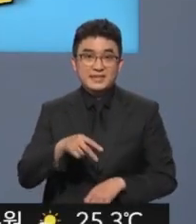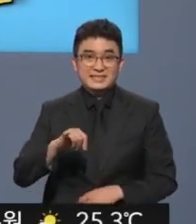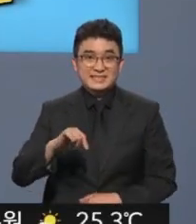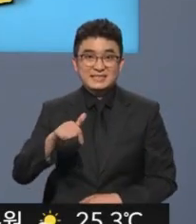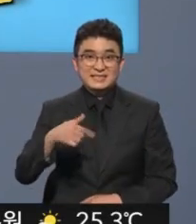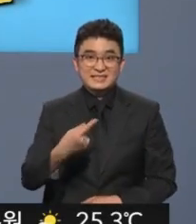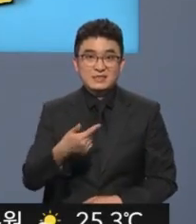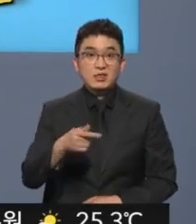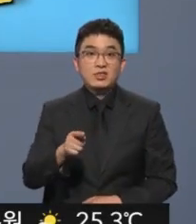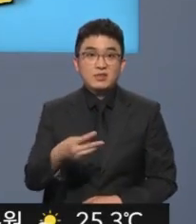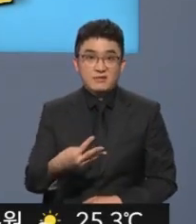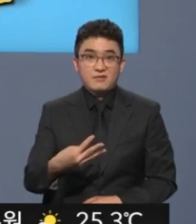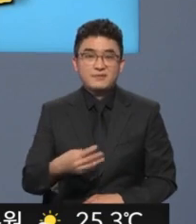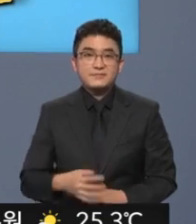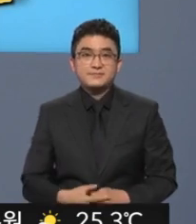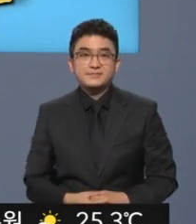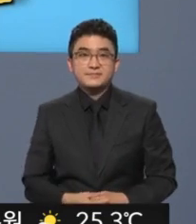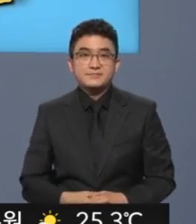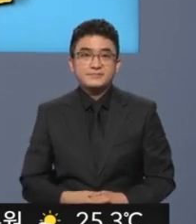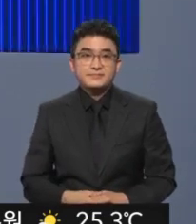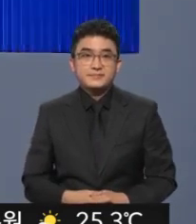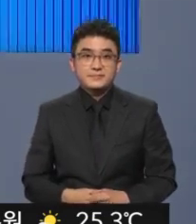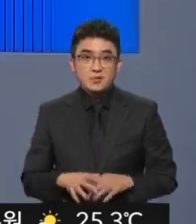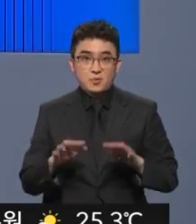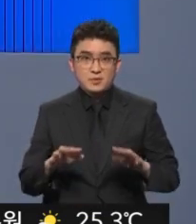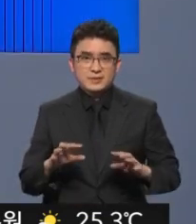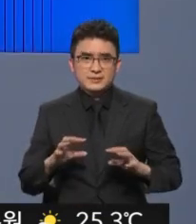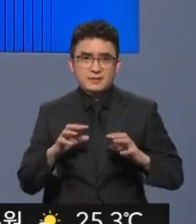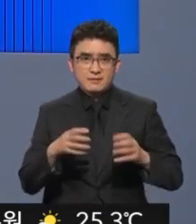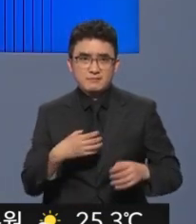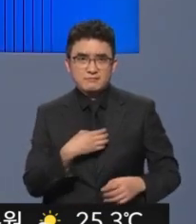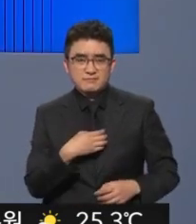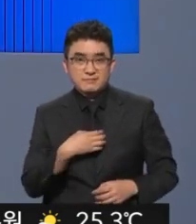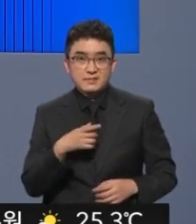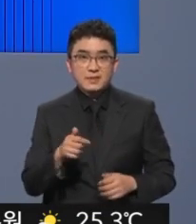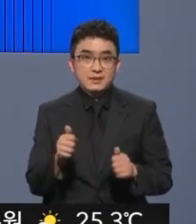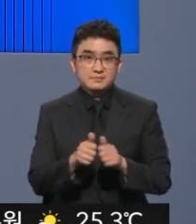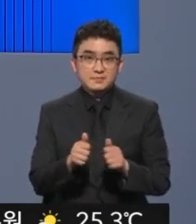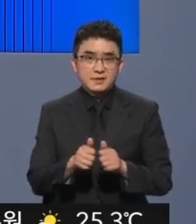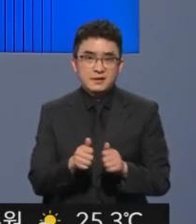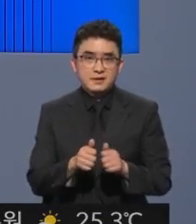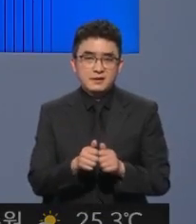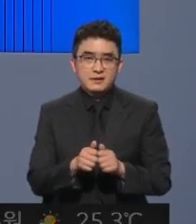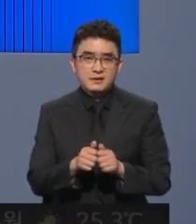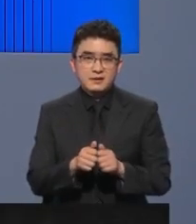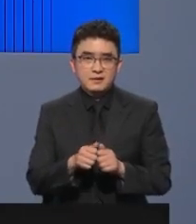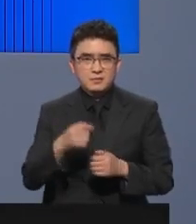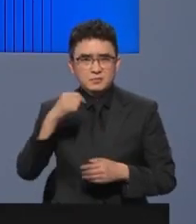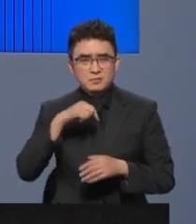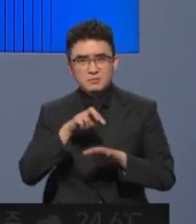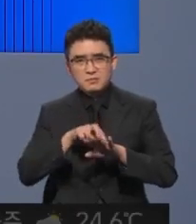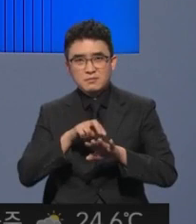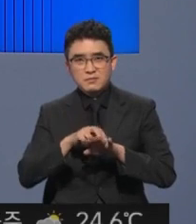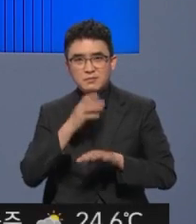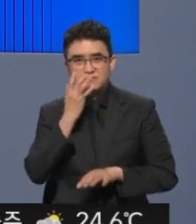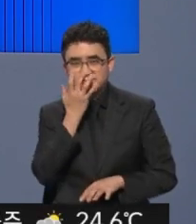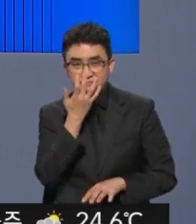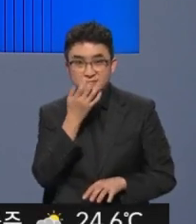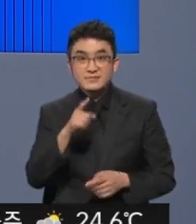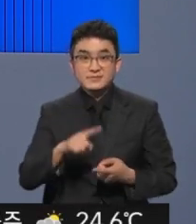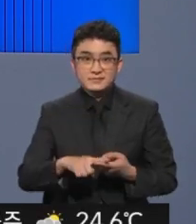시그널 강지영의 시그널입니다 오늘은 세계를 위협하는 한 남자의 알 수 없는 속내에 대해서 다뤄보겠습니다